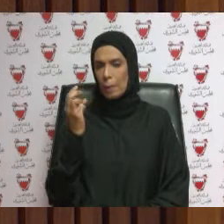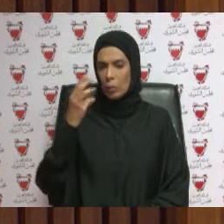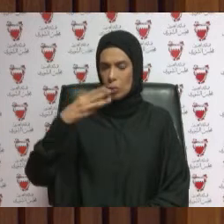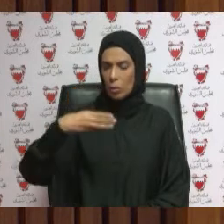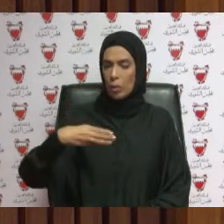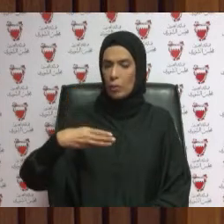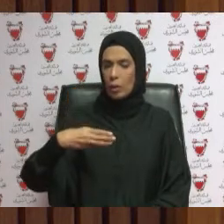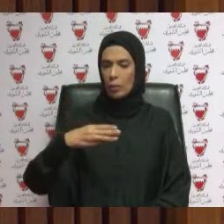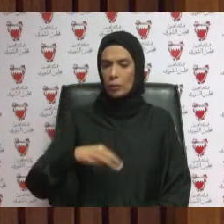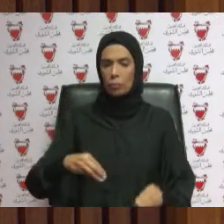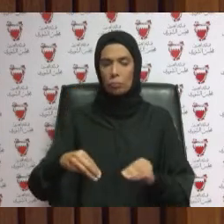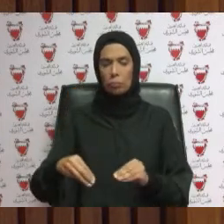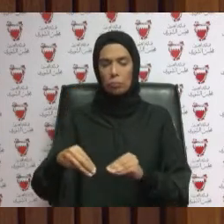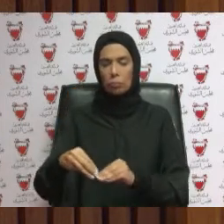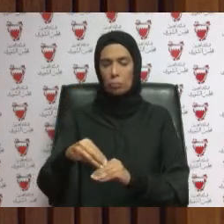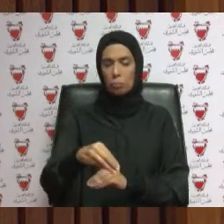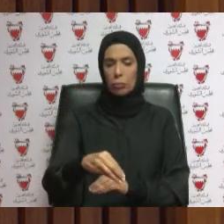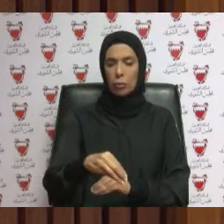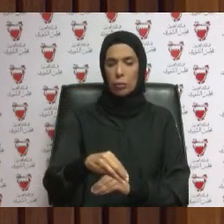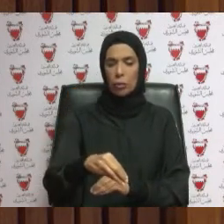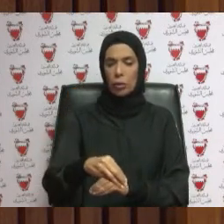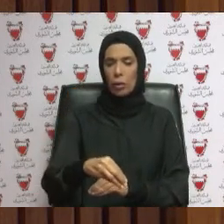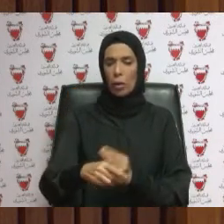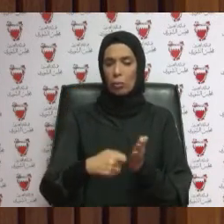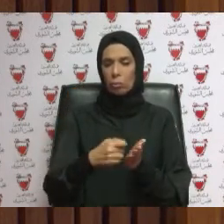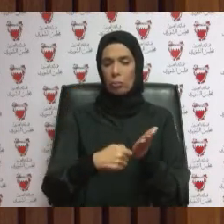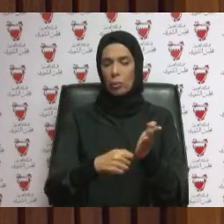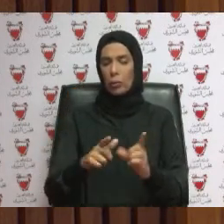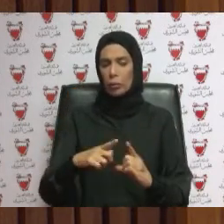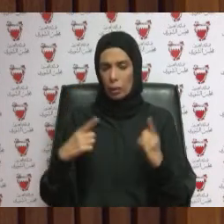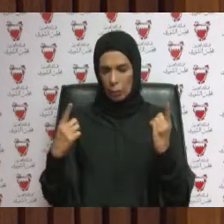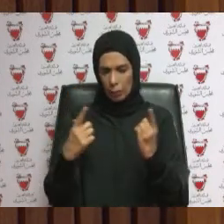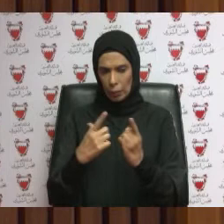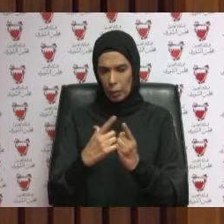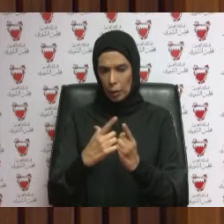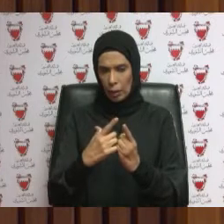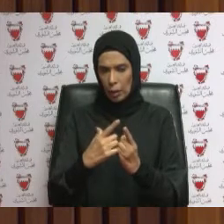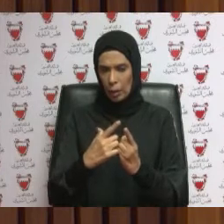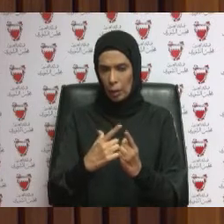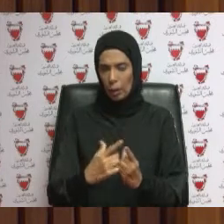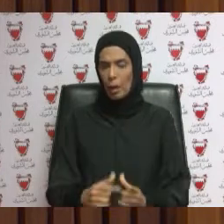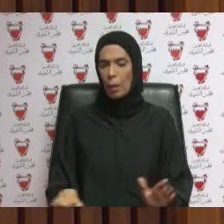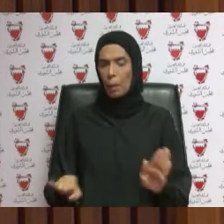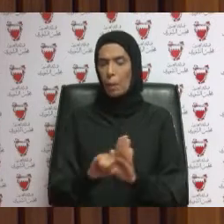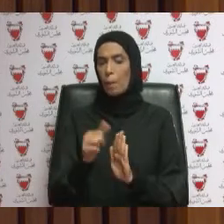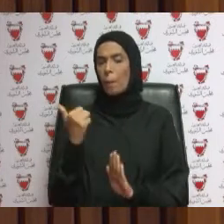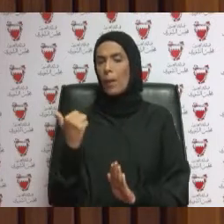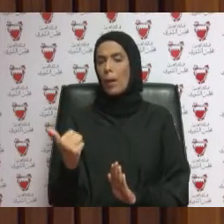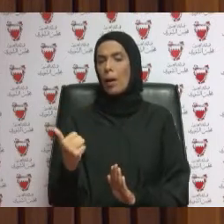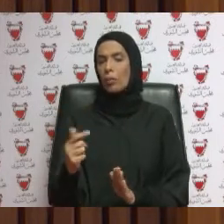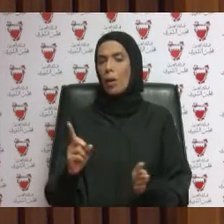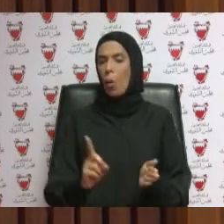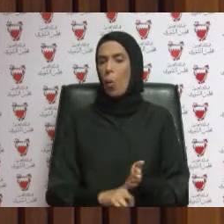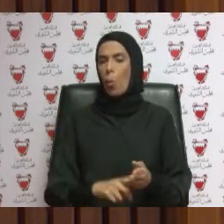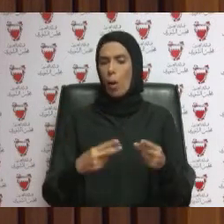2001 وتعديلاته، وذلك إعمالا لتوصية اللجنة في المادة 6 البندال، بإضافة عبارة إلا بموافقة